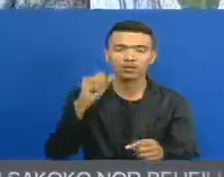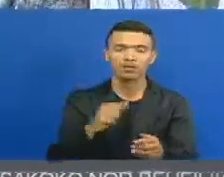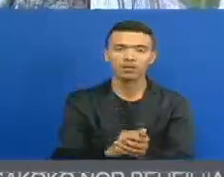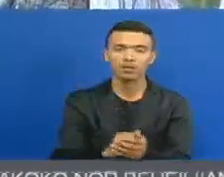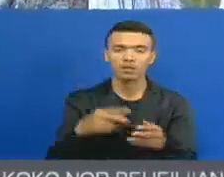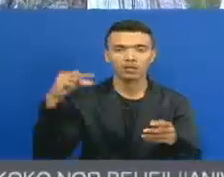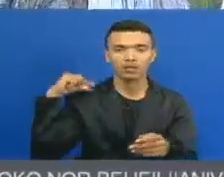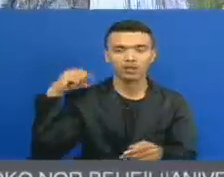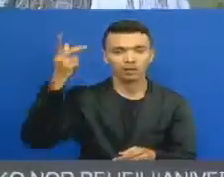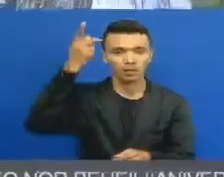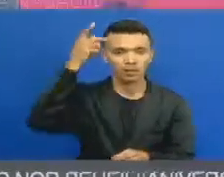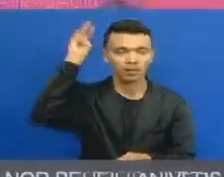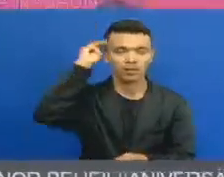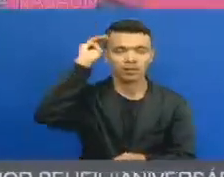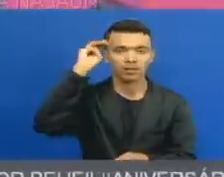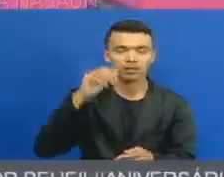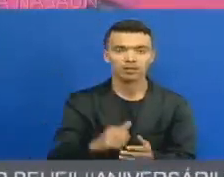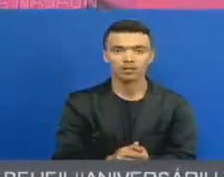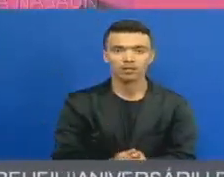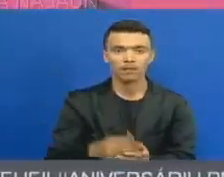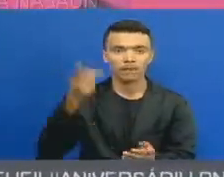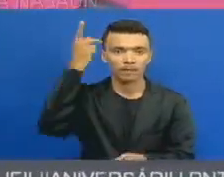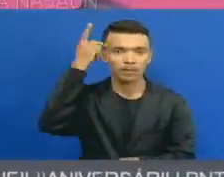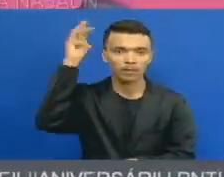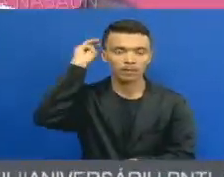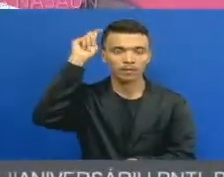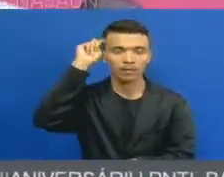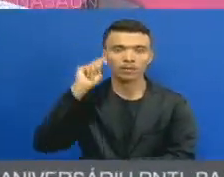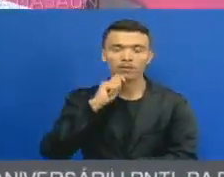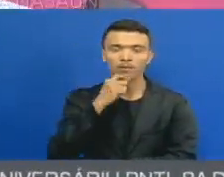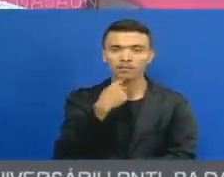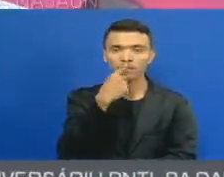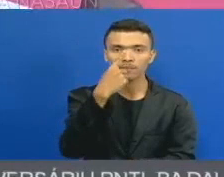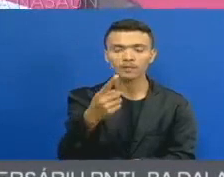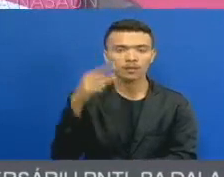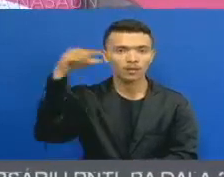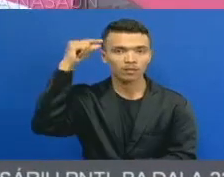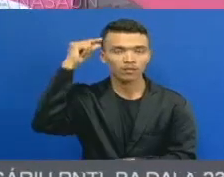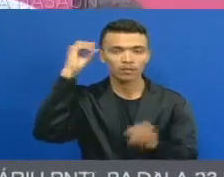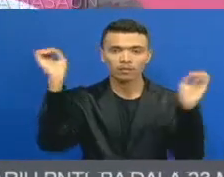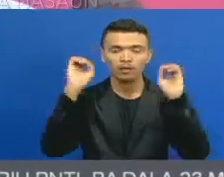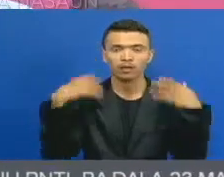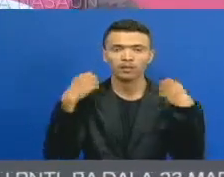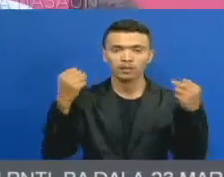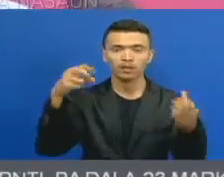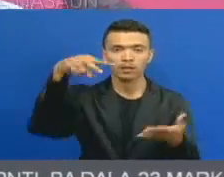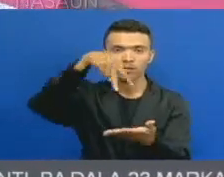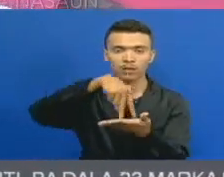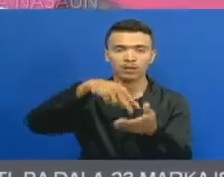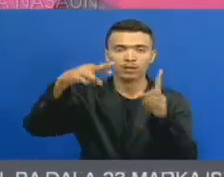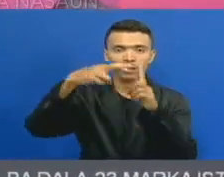e a gabinete primeiro-ministro. Primeiro-ministro Tauro Matandrua Kateten, governo lai hekbit atu hari monumento